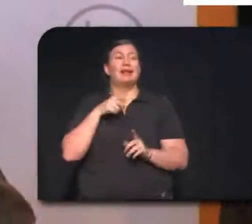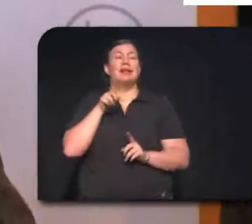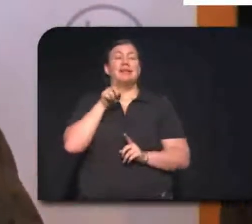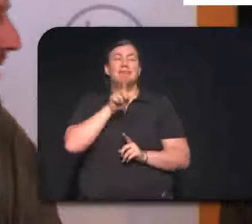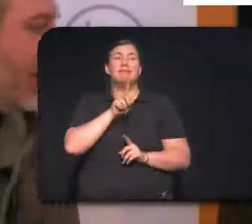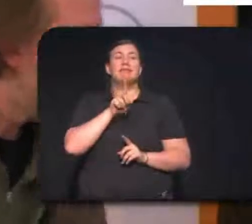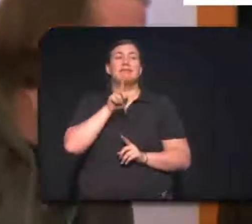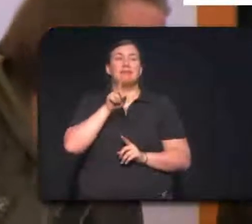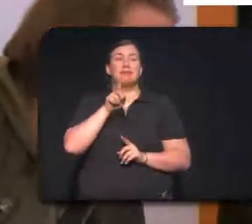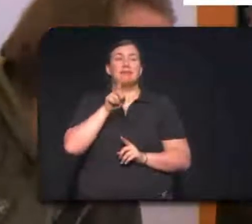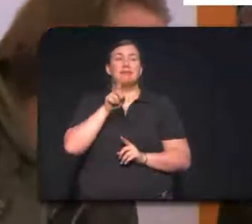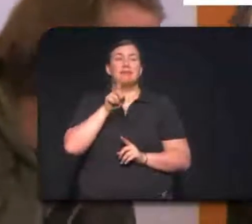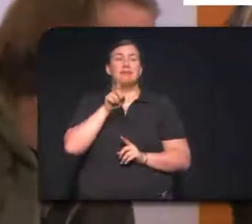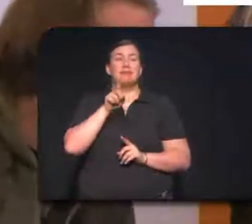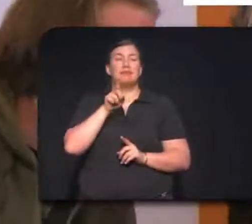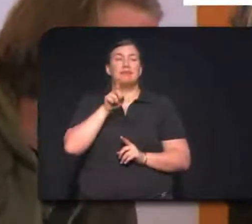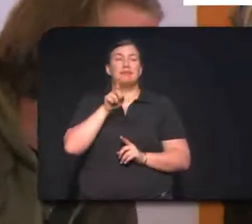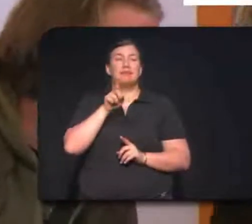wird